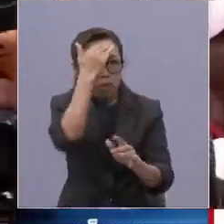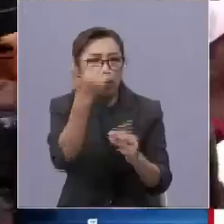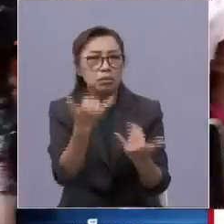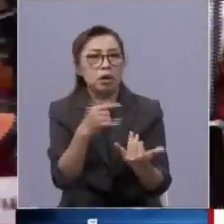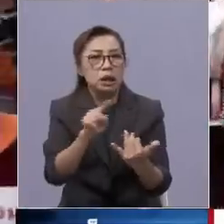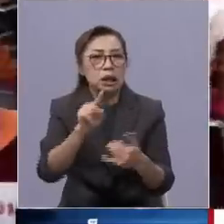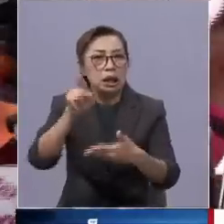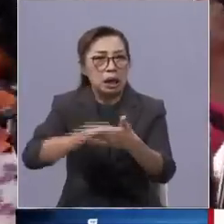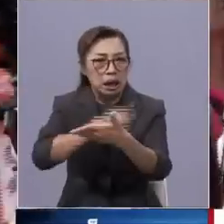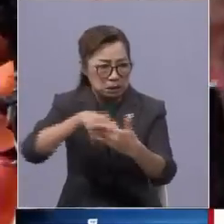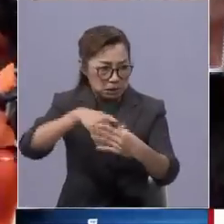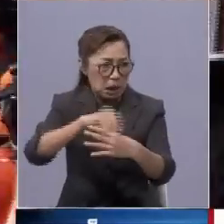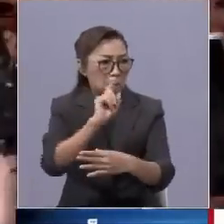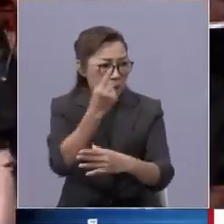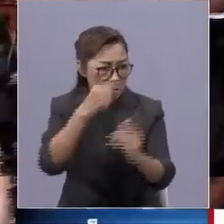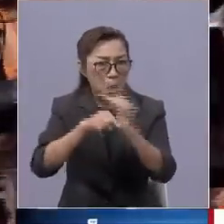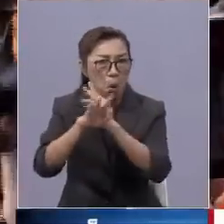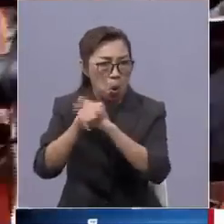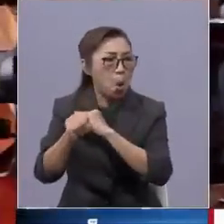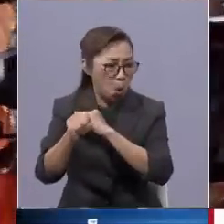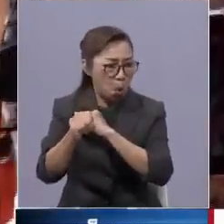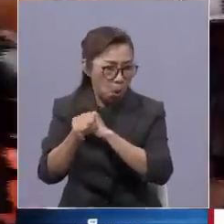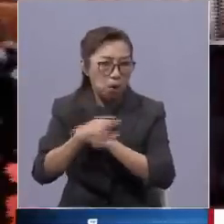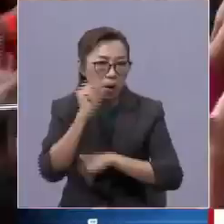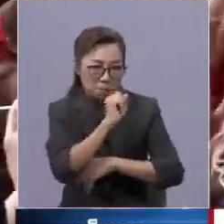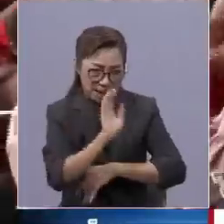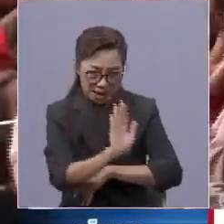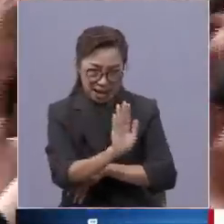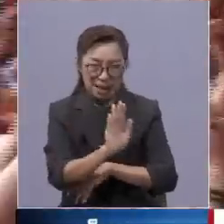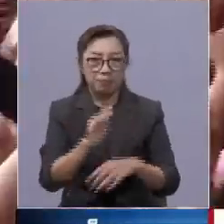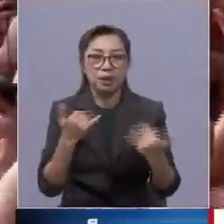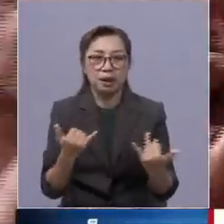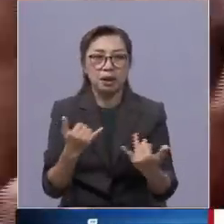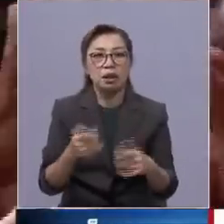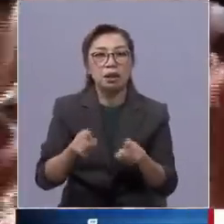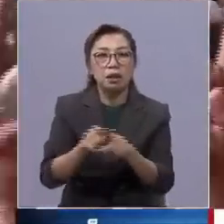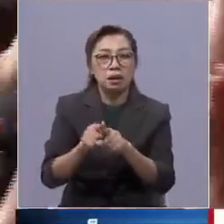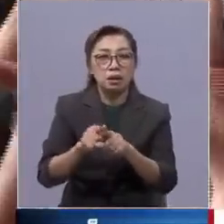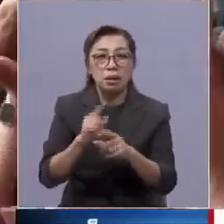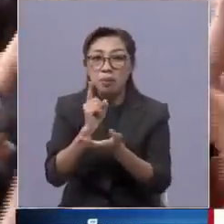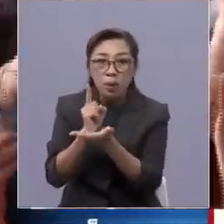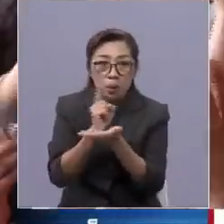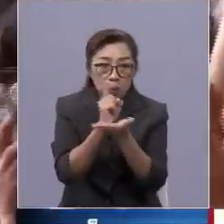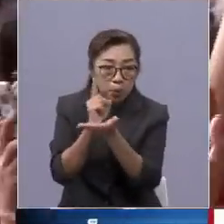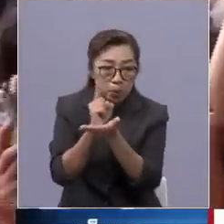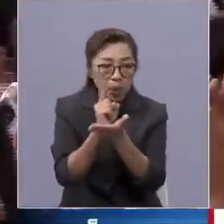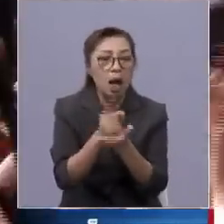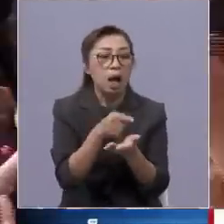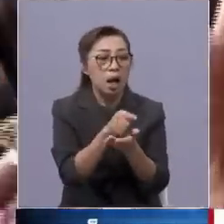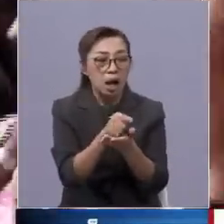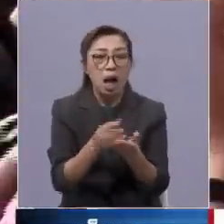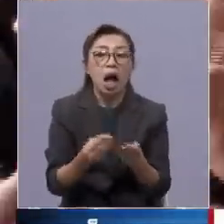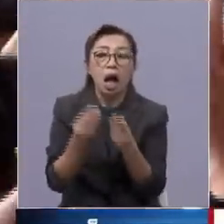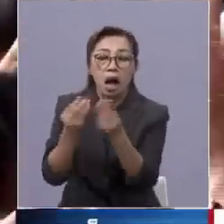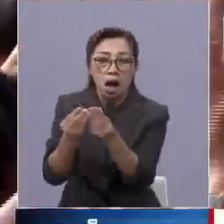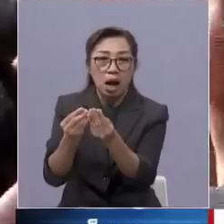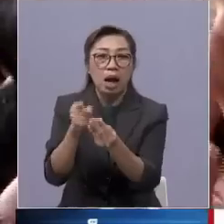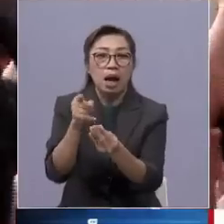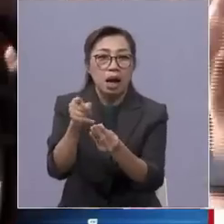งของการเลือกตั้งซ่อมจังหวัดระยองเขต3อยู ่ครับ นะครับแล้วก็มีการเตรียมเค้กวันเกิดอวยพรให้กับคุณพิธาเป็นเ